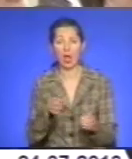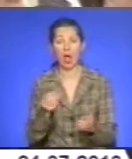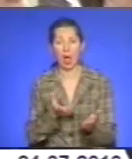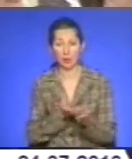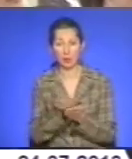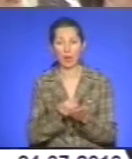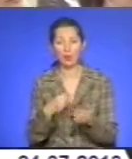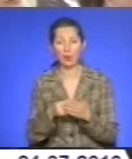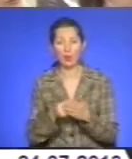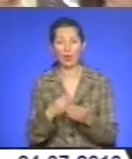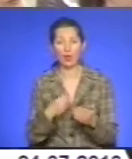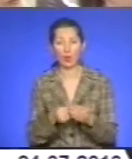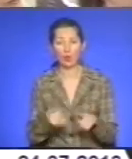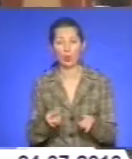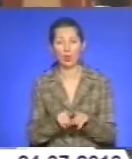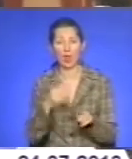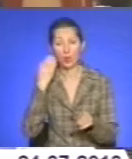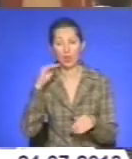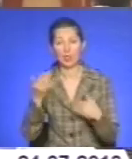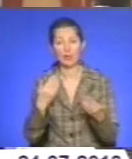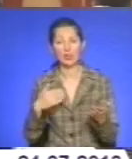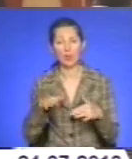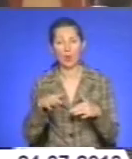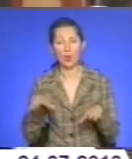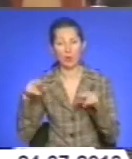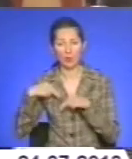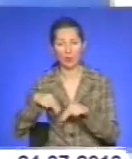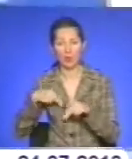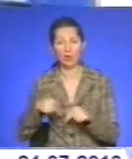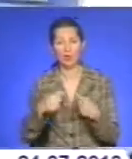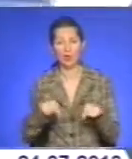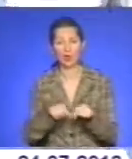взаємодії з органами державної виконавчої служби та місцевої влади.